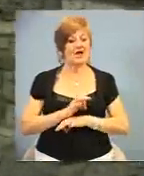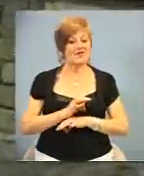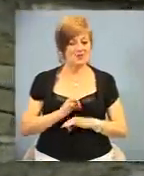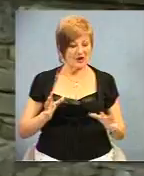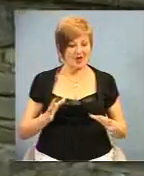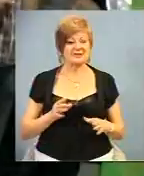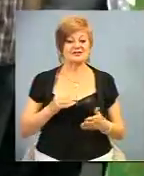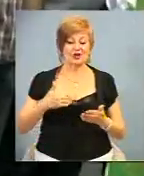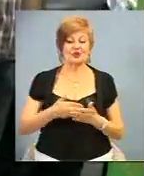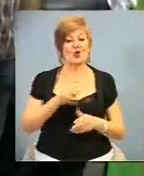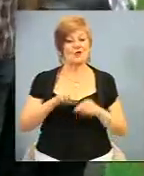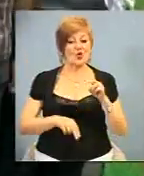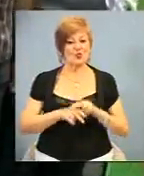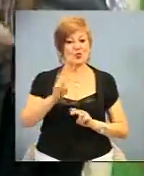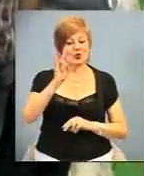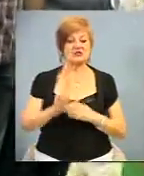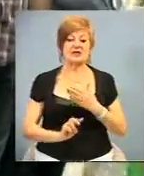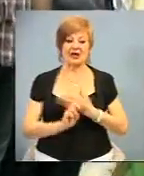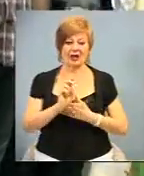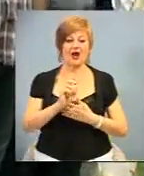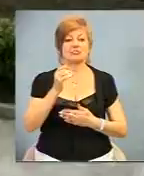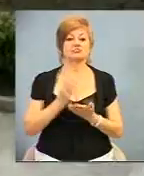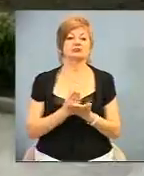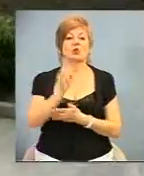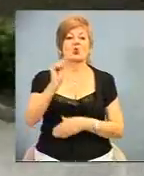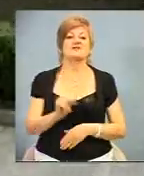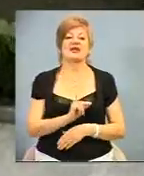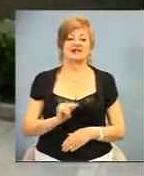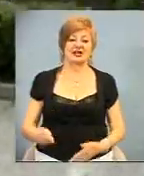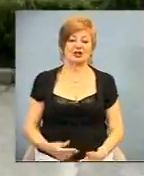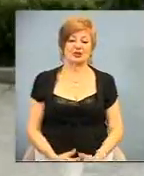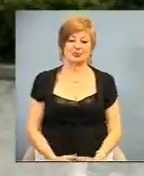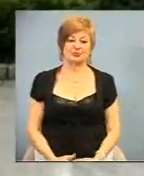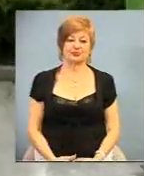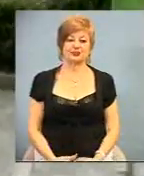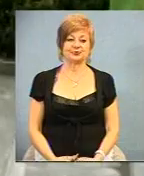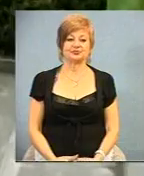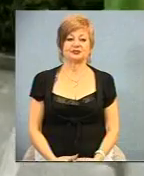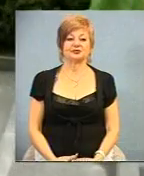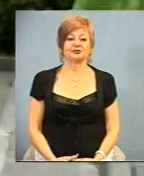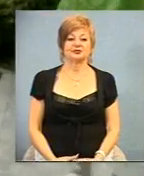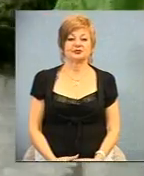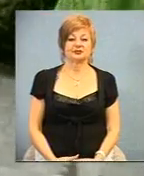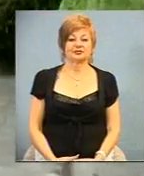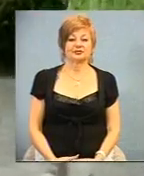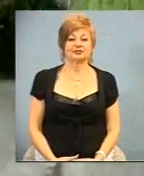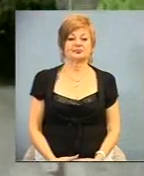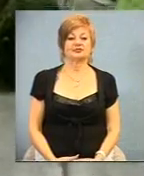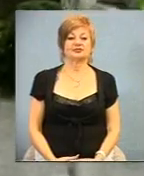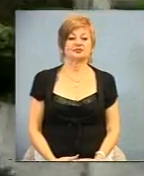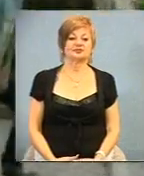Афонського новозбудований храм освятили та відслужили першу службу. Преподобний Афанасій Афонський,